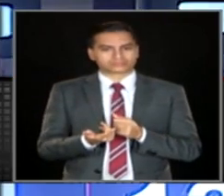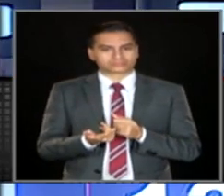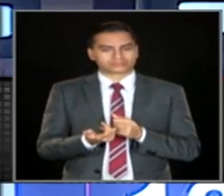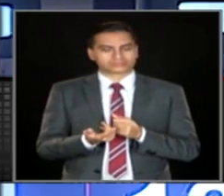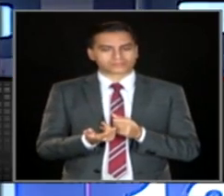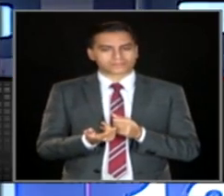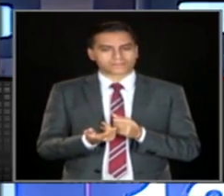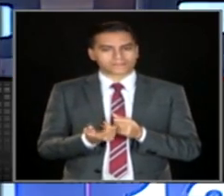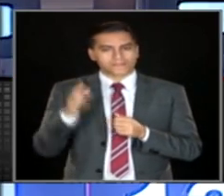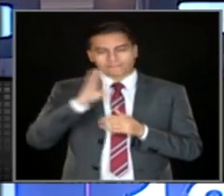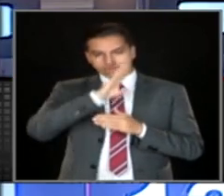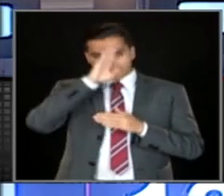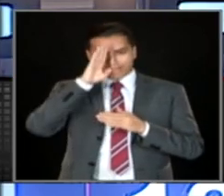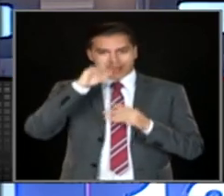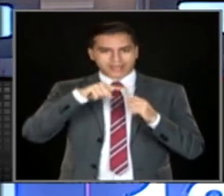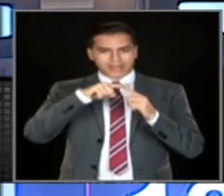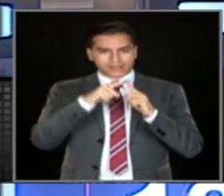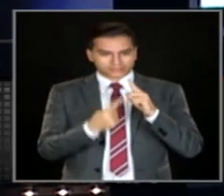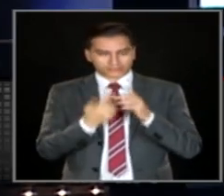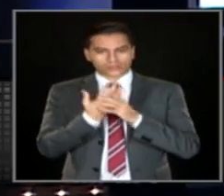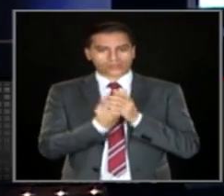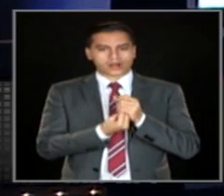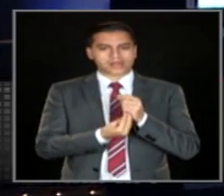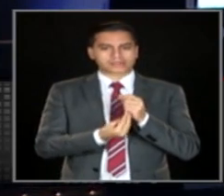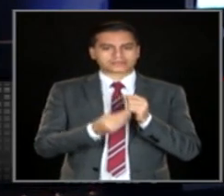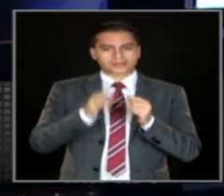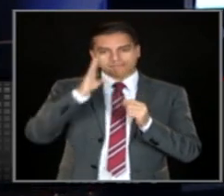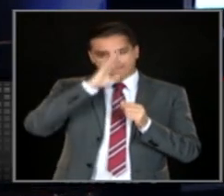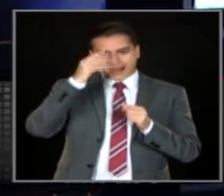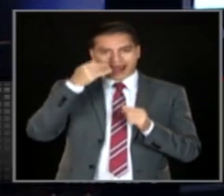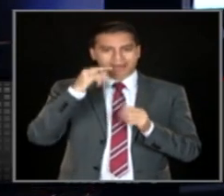كان ولي العهد والرجل الثاني